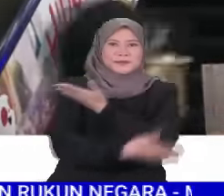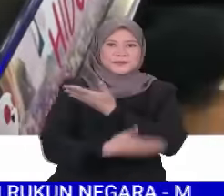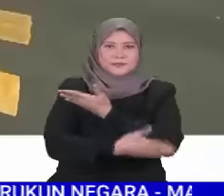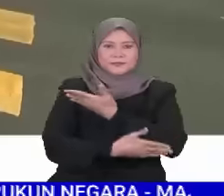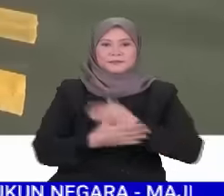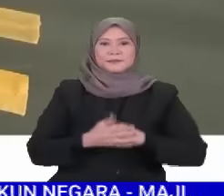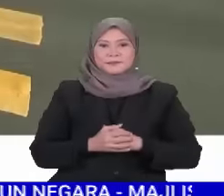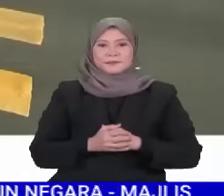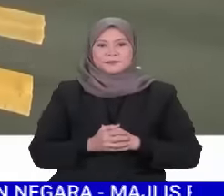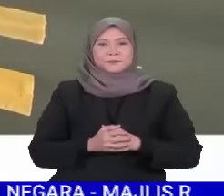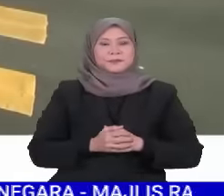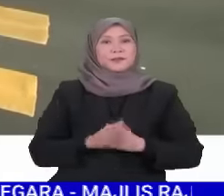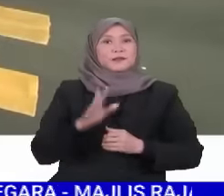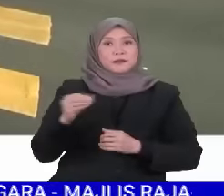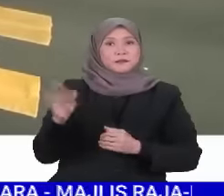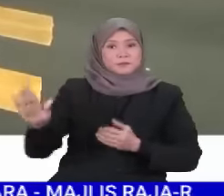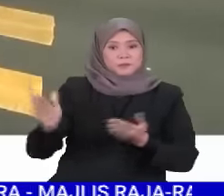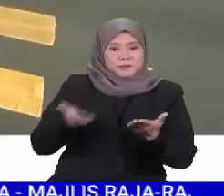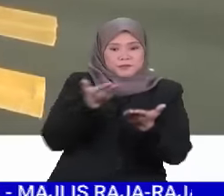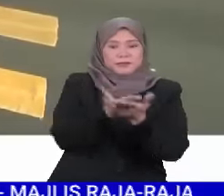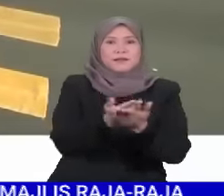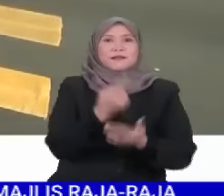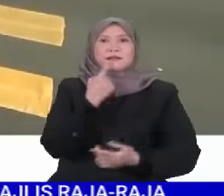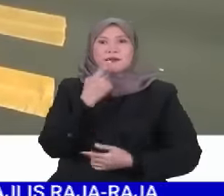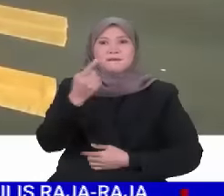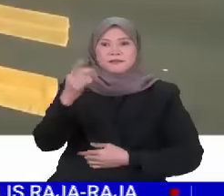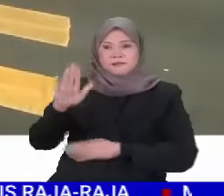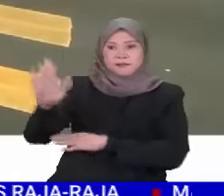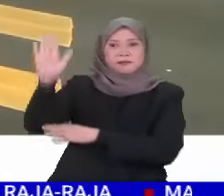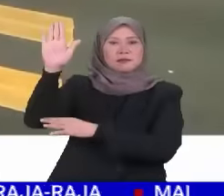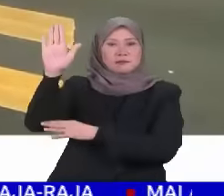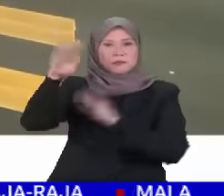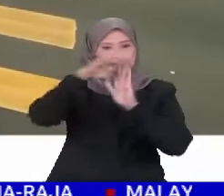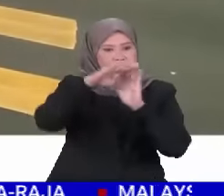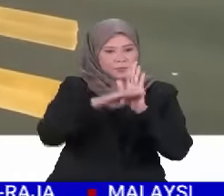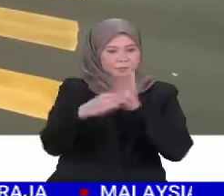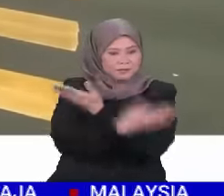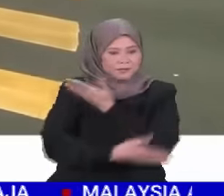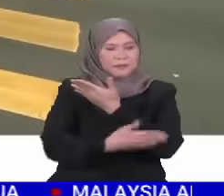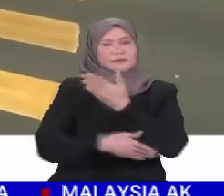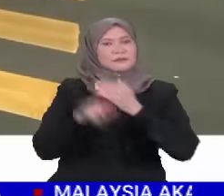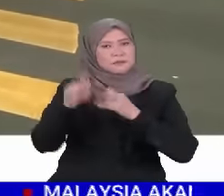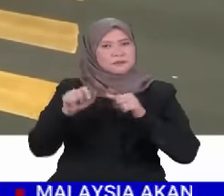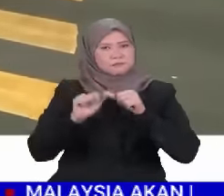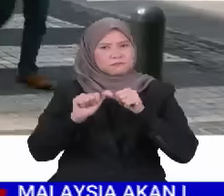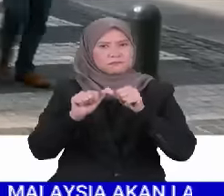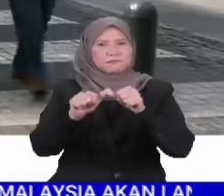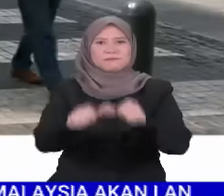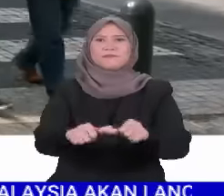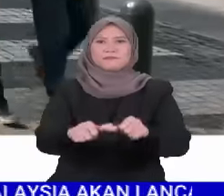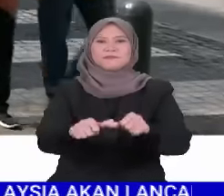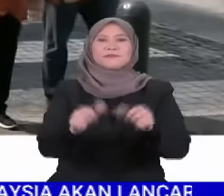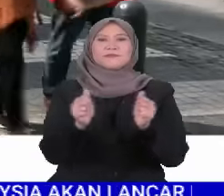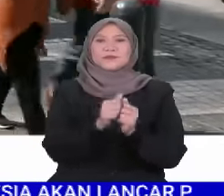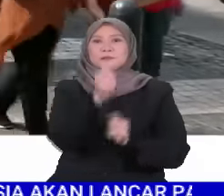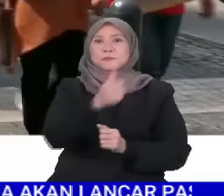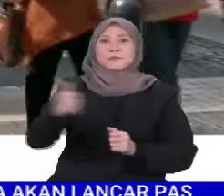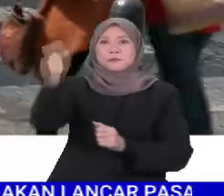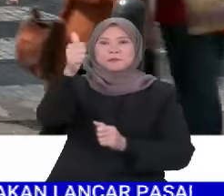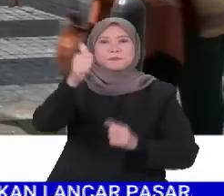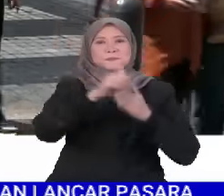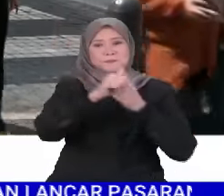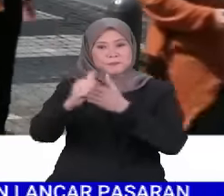justru melihat Baginda mencadangkan lafaz ikrar ruko negara terus dilaksana dari semasa ke smassa dengan diketuai